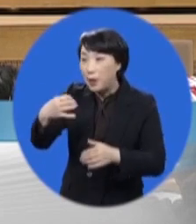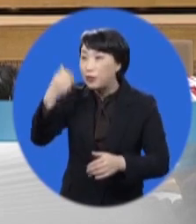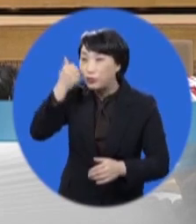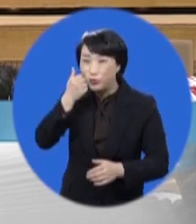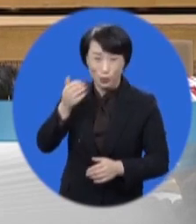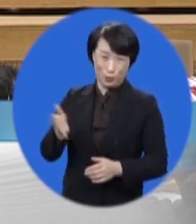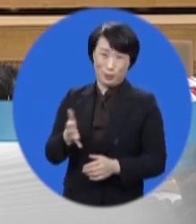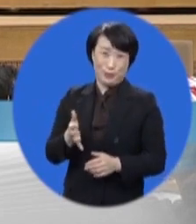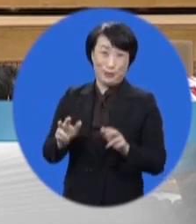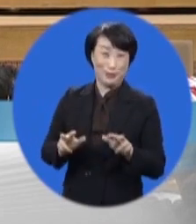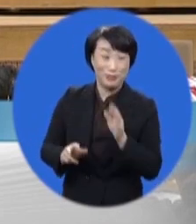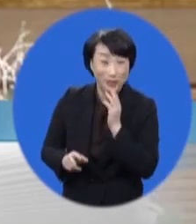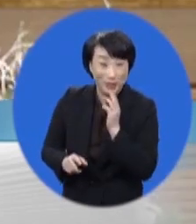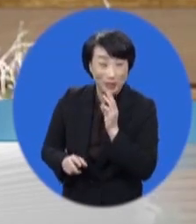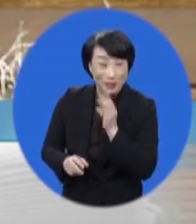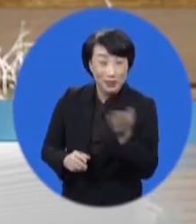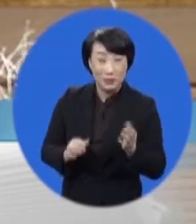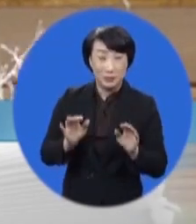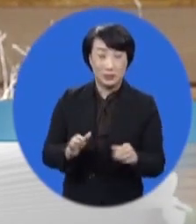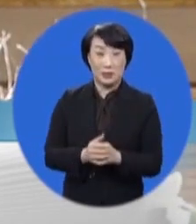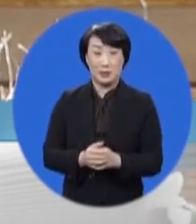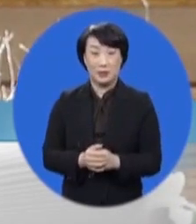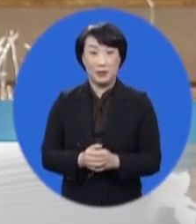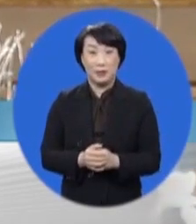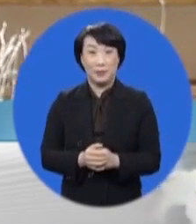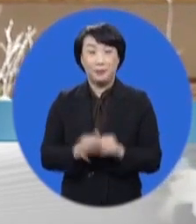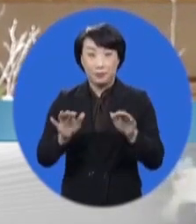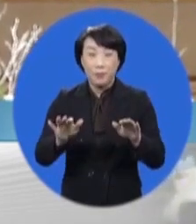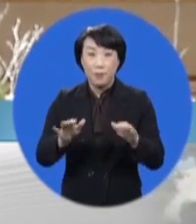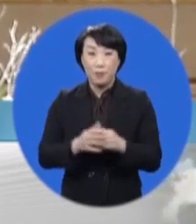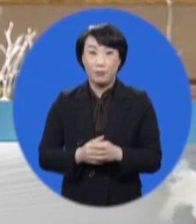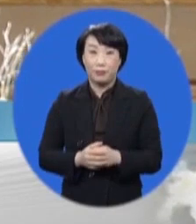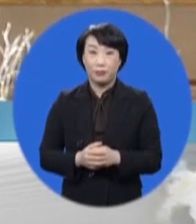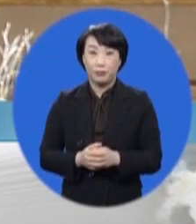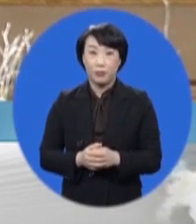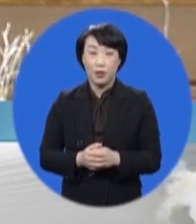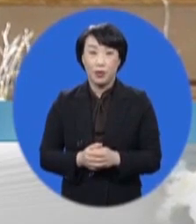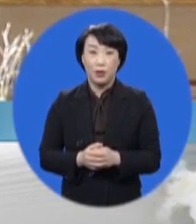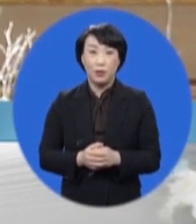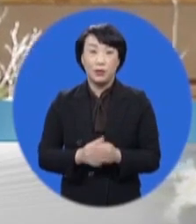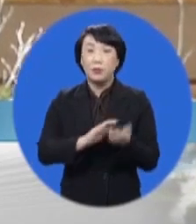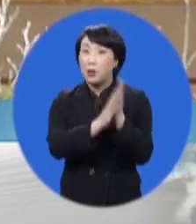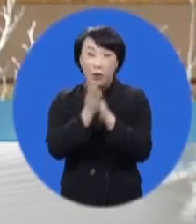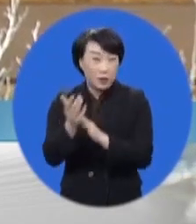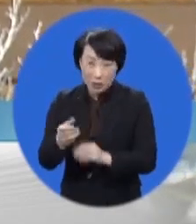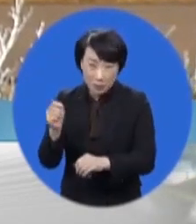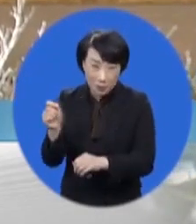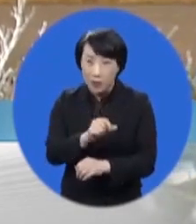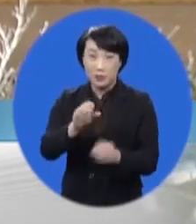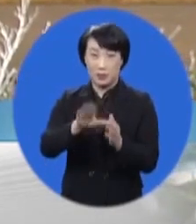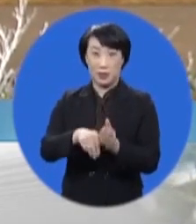누가 농업국가라고 합니까? 지금 얼마나 지금 쉽게 변해가는